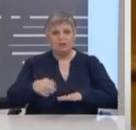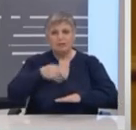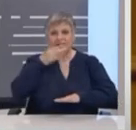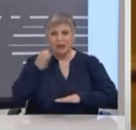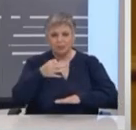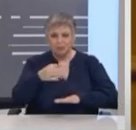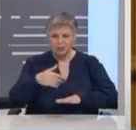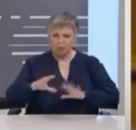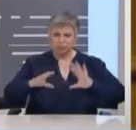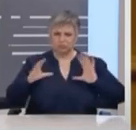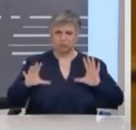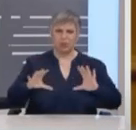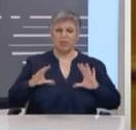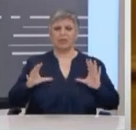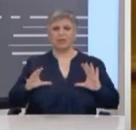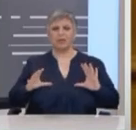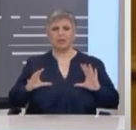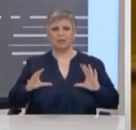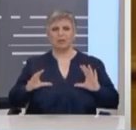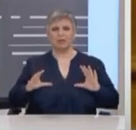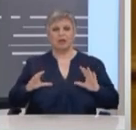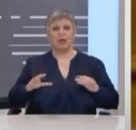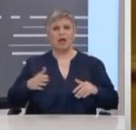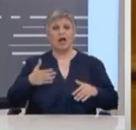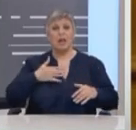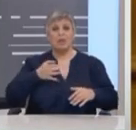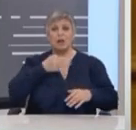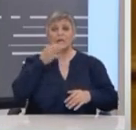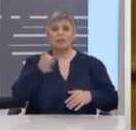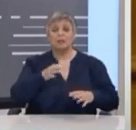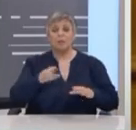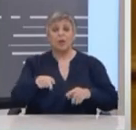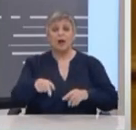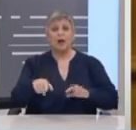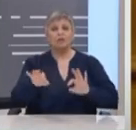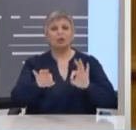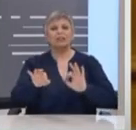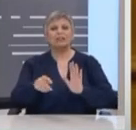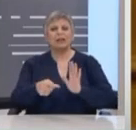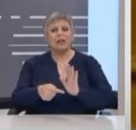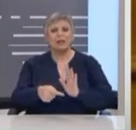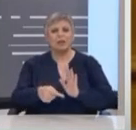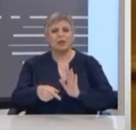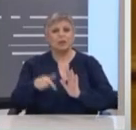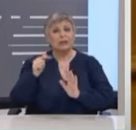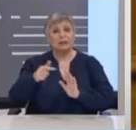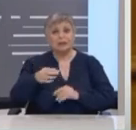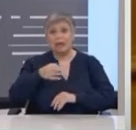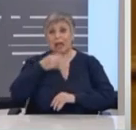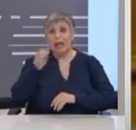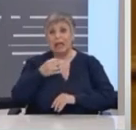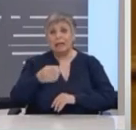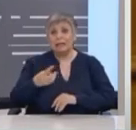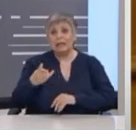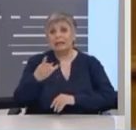ΑΝΑ δεν προέβλεπε την κατάργηση της συνθήκης των εγγυήσεων, την άμεση κατάργηση συνθήκης των